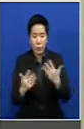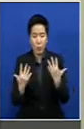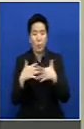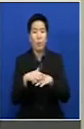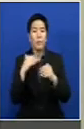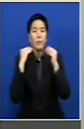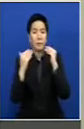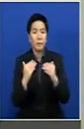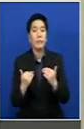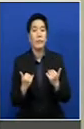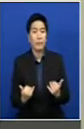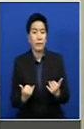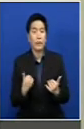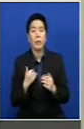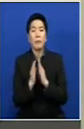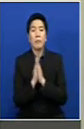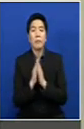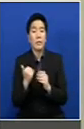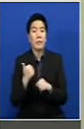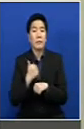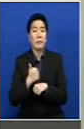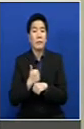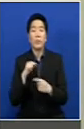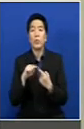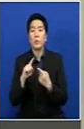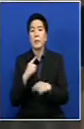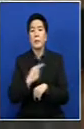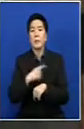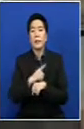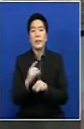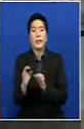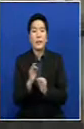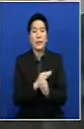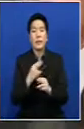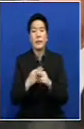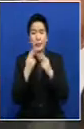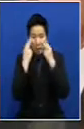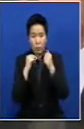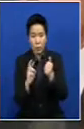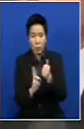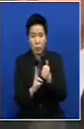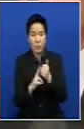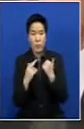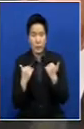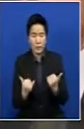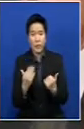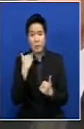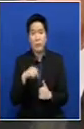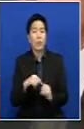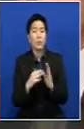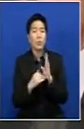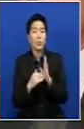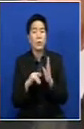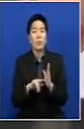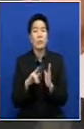นเข้าร่วมกิจกรรมด้วยพลเอกอุดมเดชก็ไปเป็นประธานครั้งนี้แทนพลเอกประวิตรวงษ์สุวรรณรองนายกรัฐมนตรีซึ่งติดภ